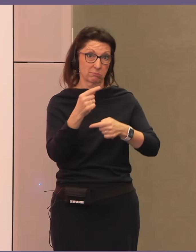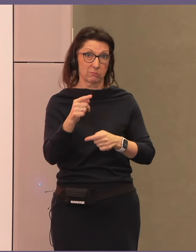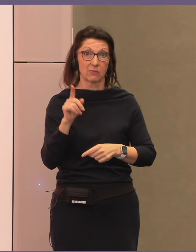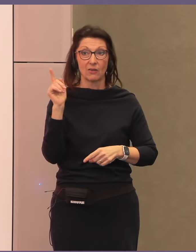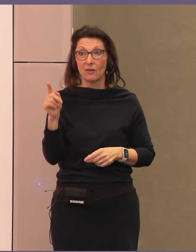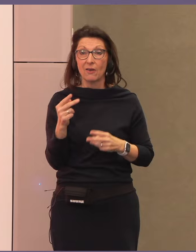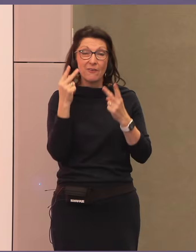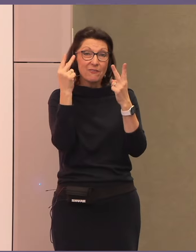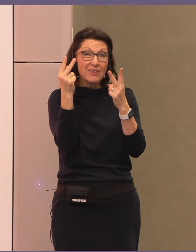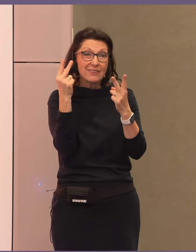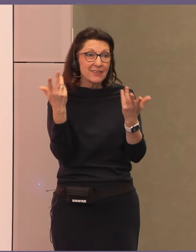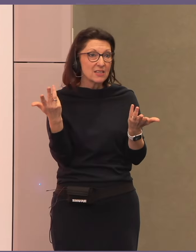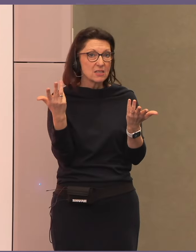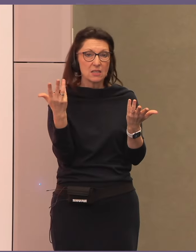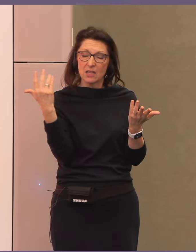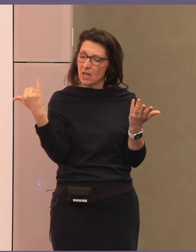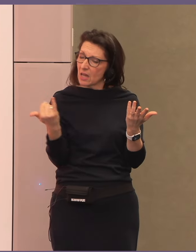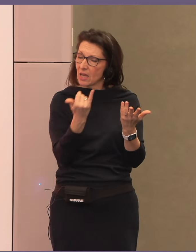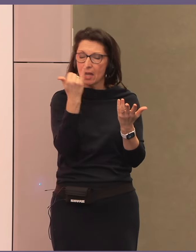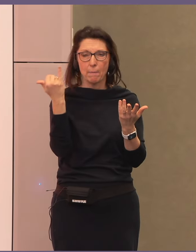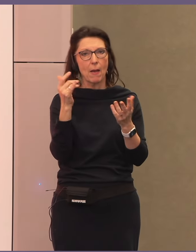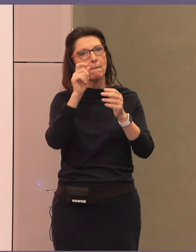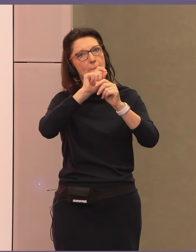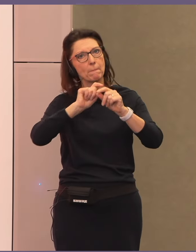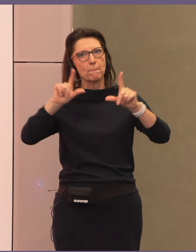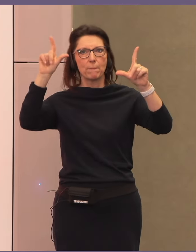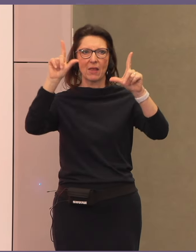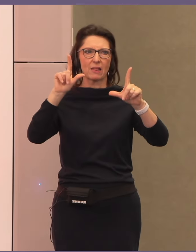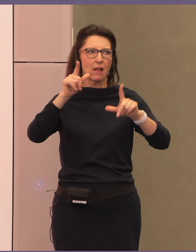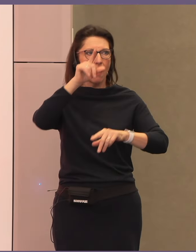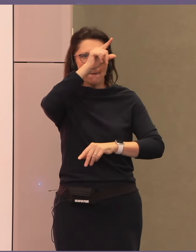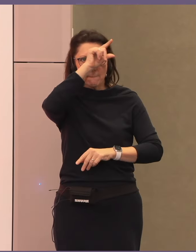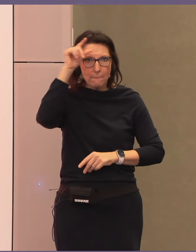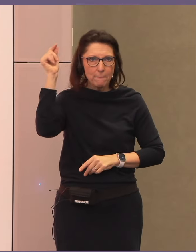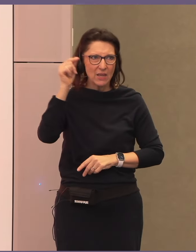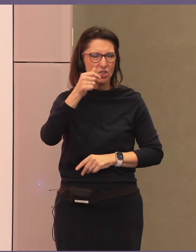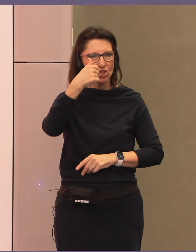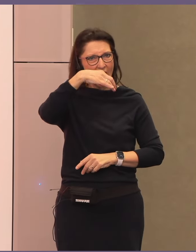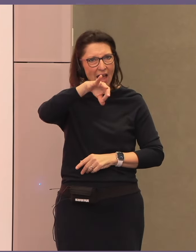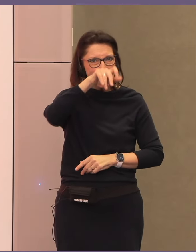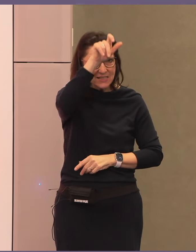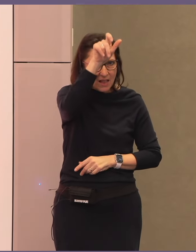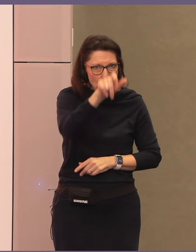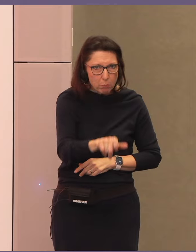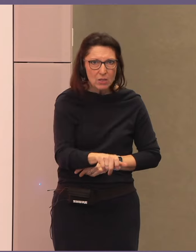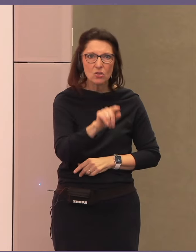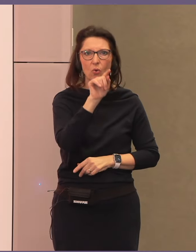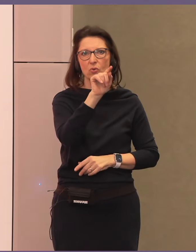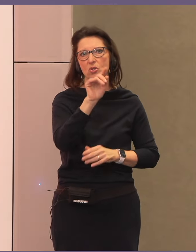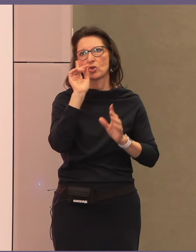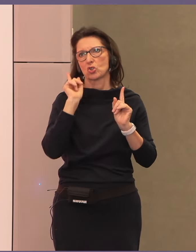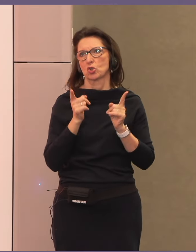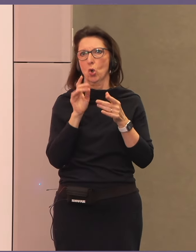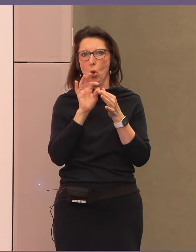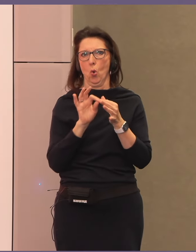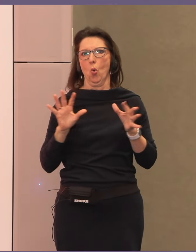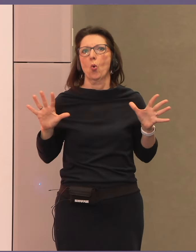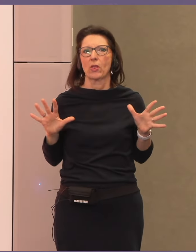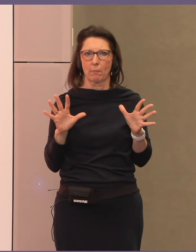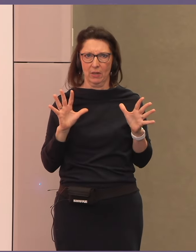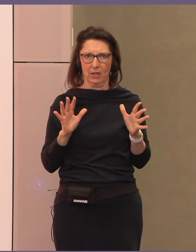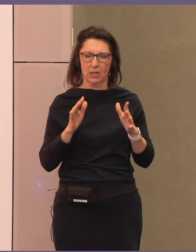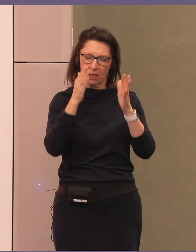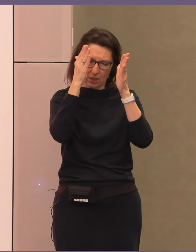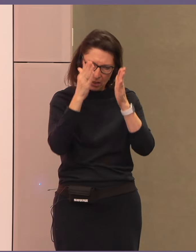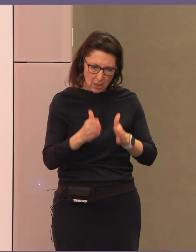Subjekts zugrunde, als ein Subjekt, das unabhängig von anderen Menschen selbst genügsam